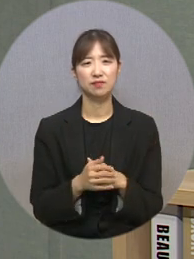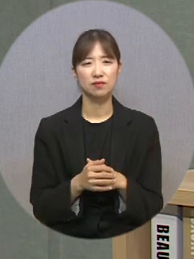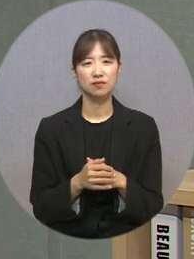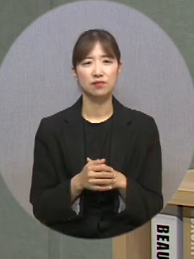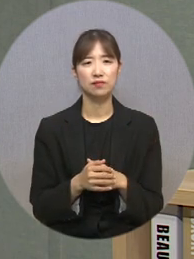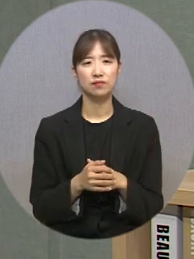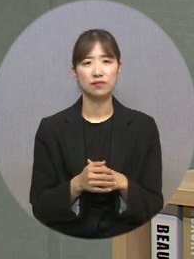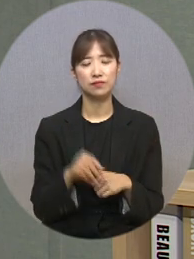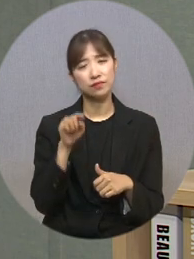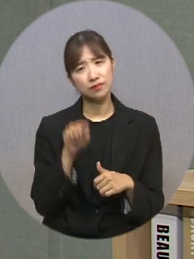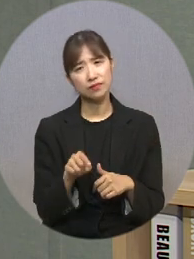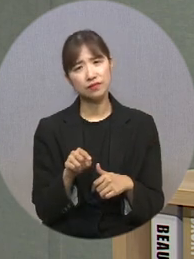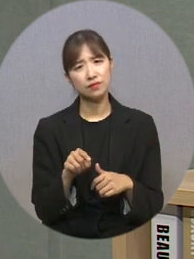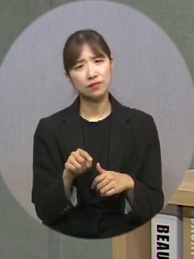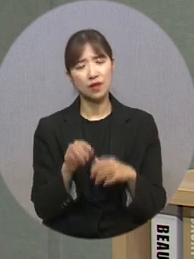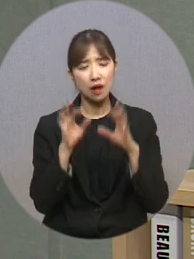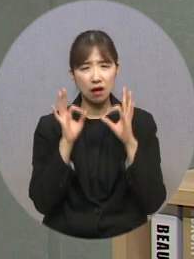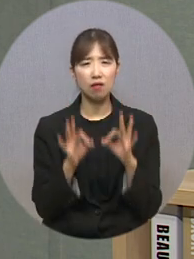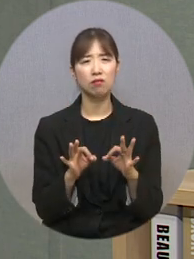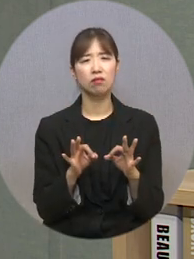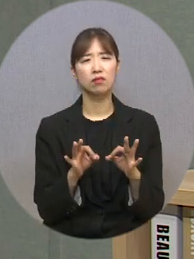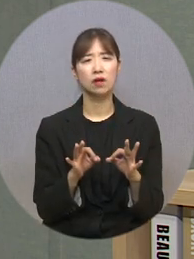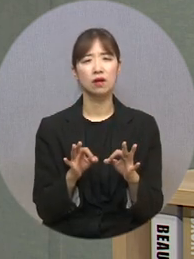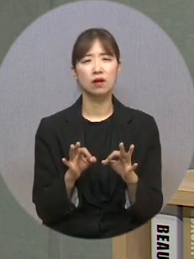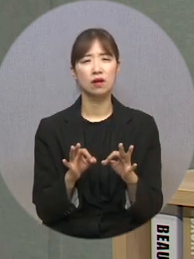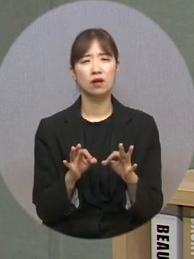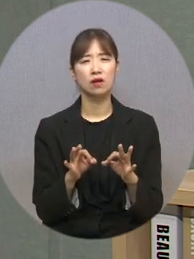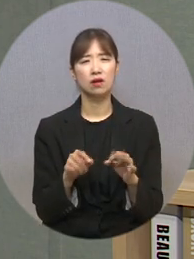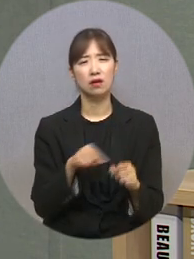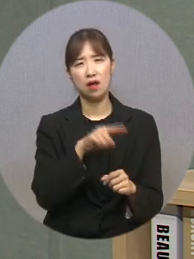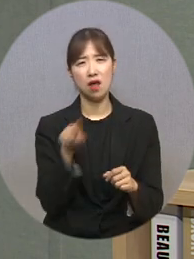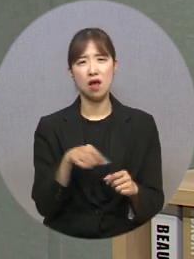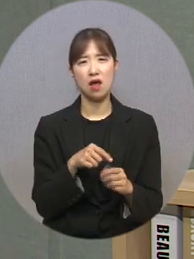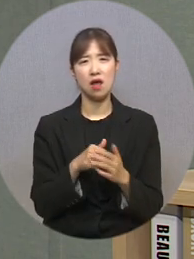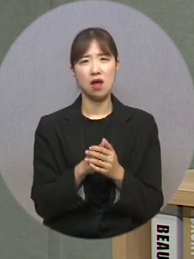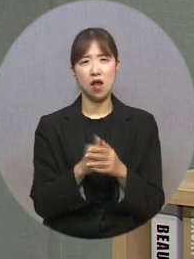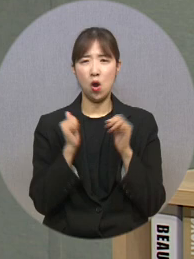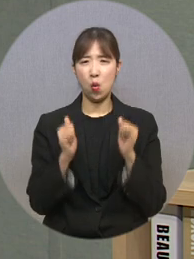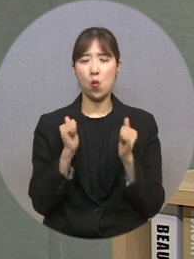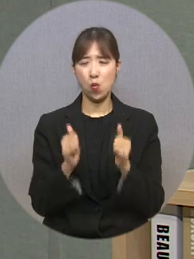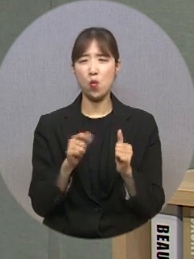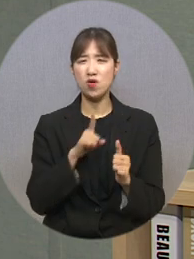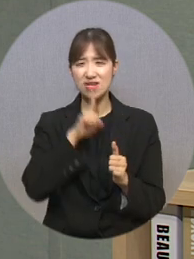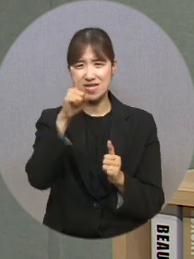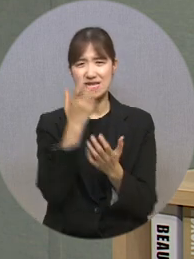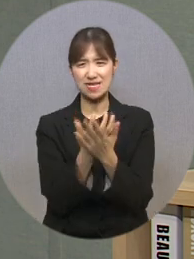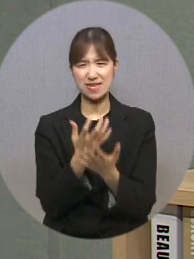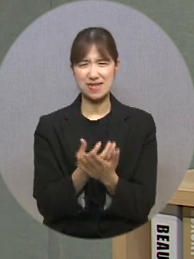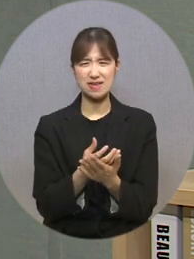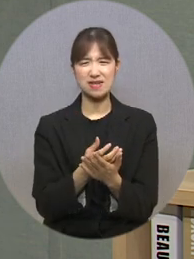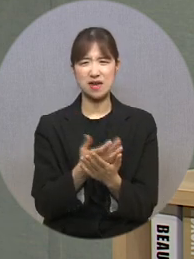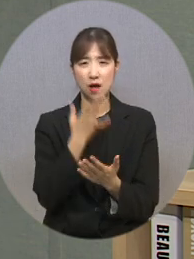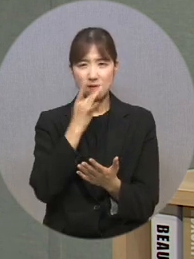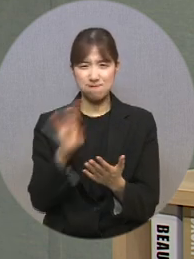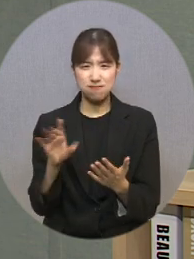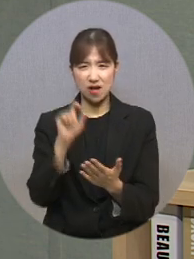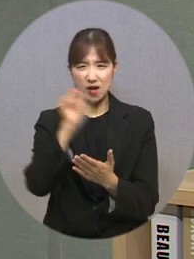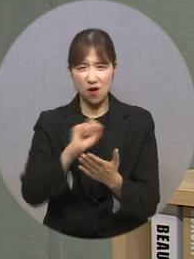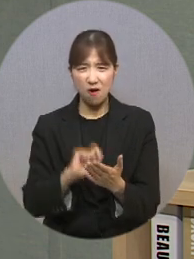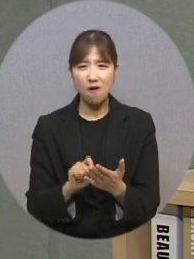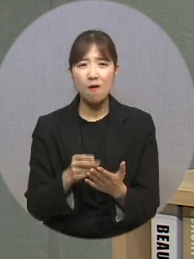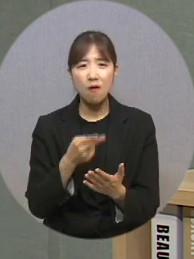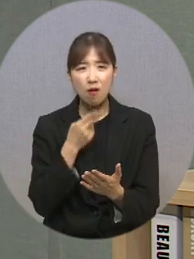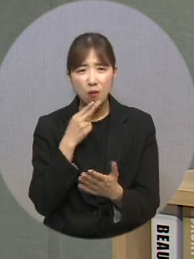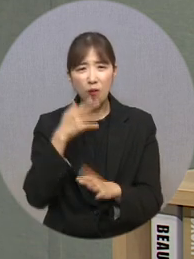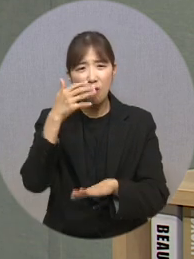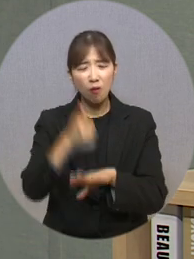그런 사항을 볼 때에 이거를 똑 떨어지게 고소장을 잘 쓰지 않으면은 이게